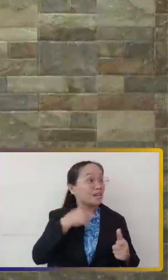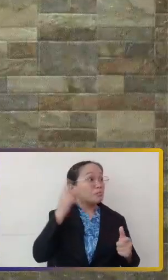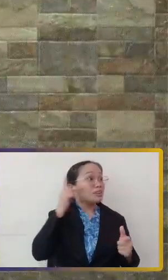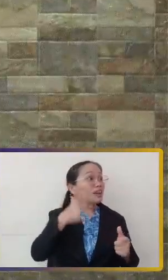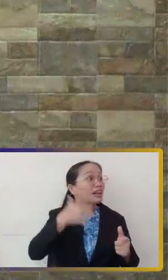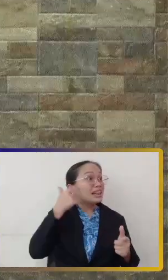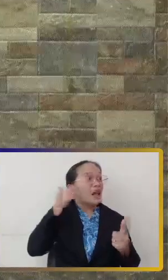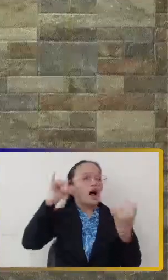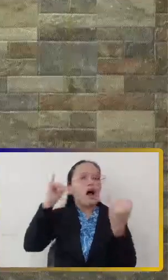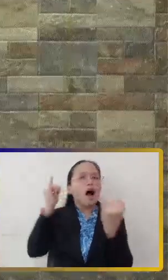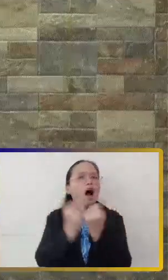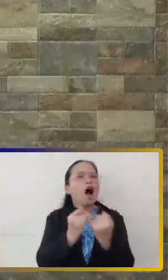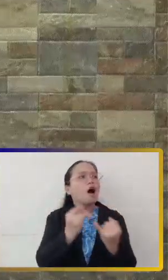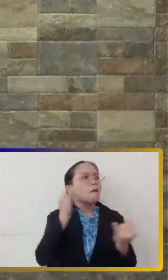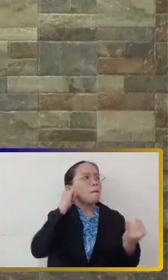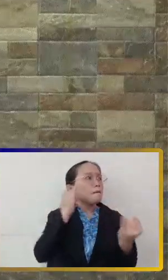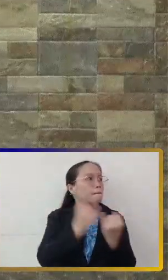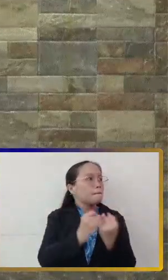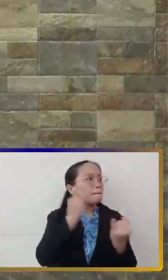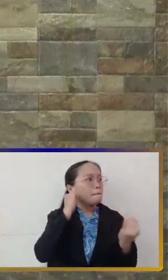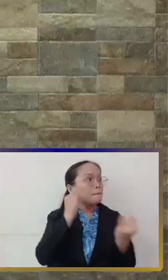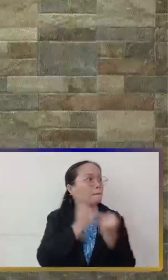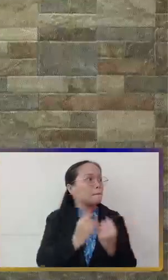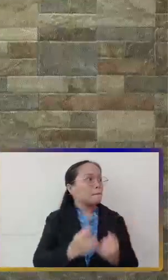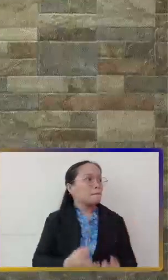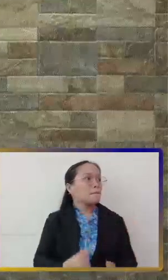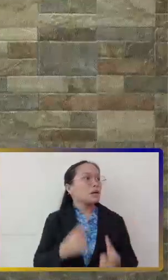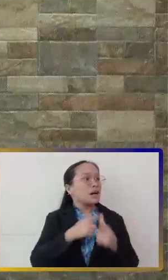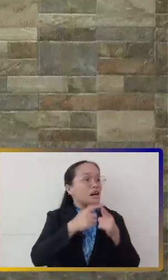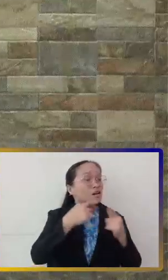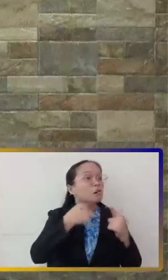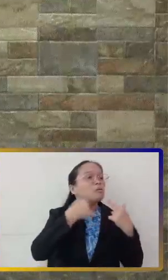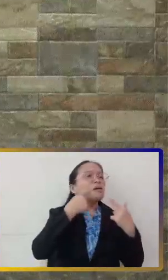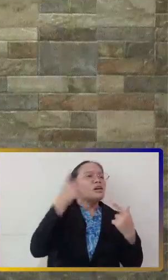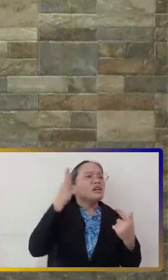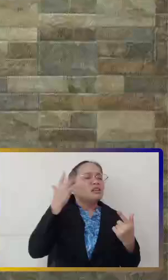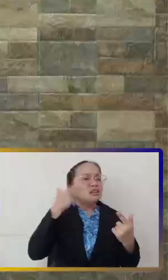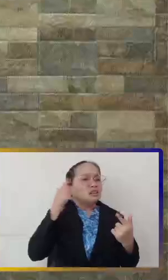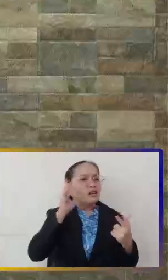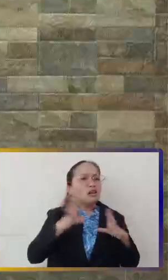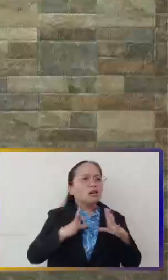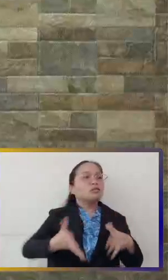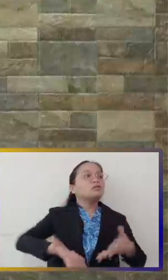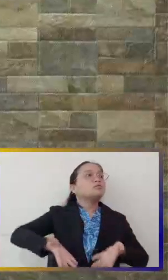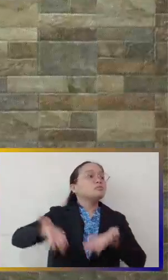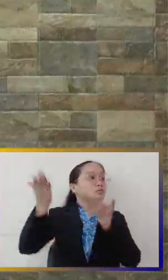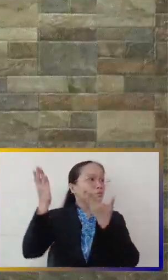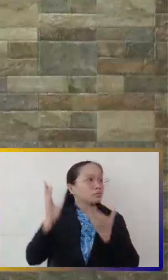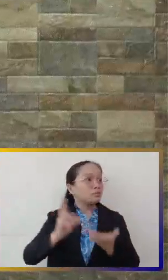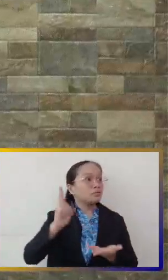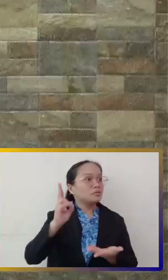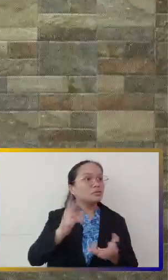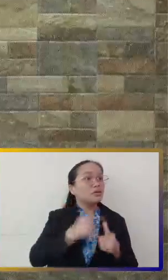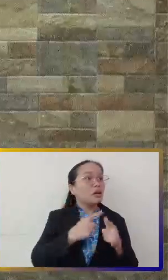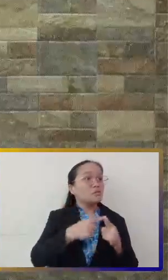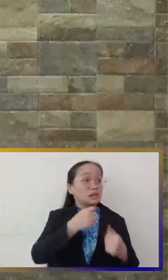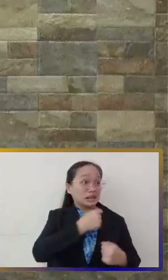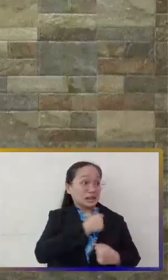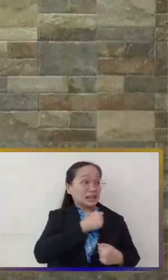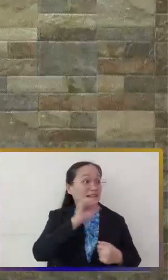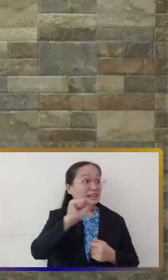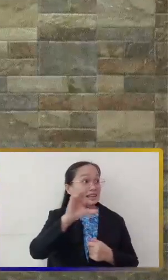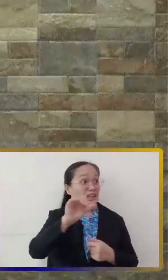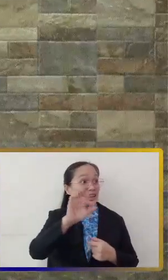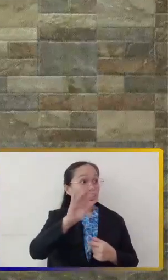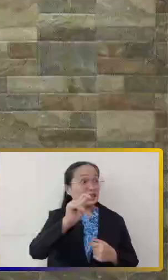hindi ko ayaw yung tanggap yun, ibibig ko sa inyo, alright. Akit na ako, matutulog na ako. Sabi niya, we'll bring you there. Sabi ng security. Sabi